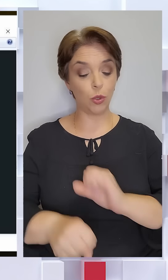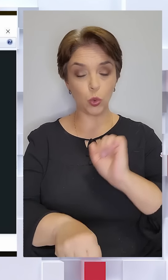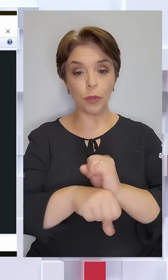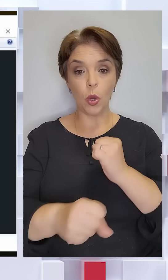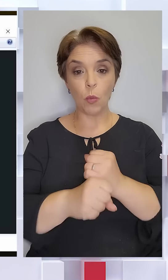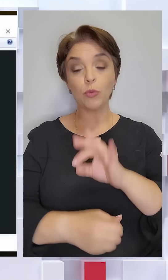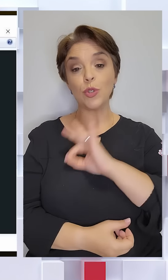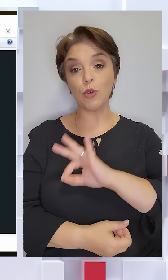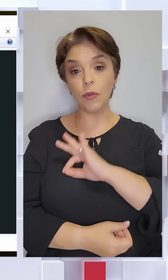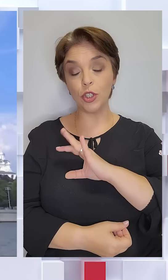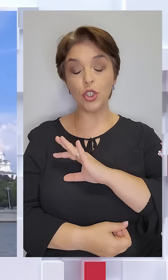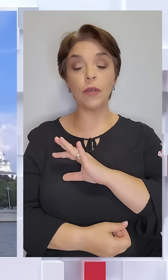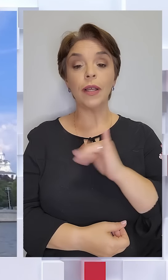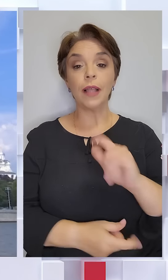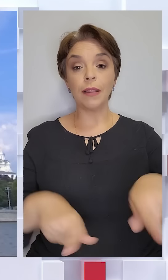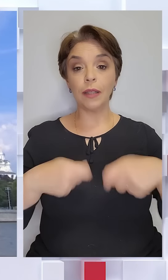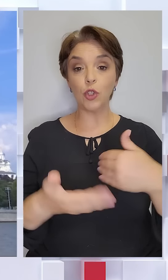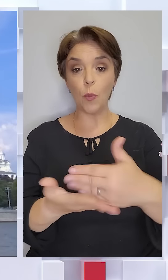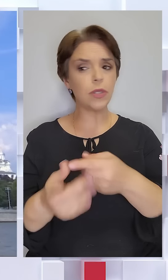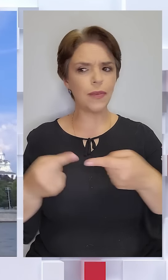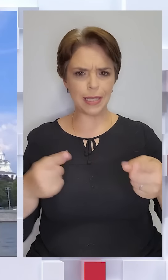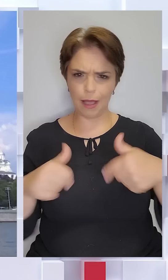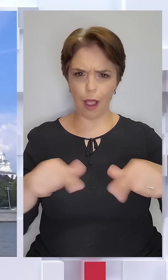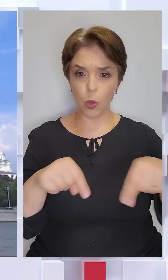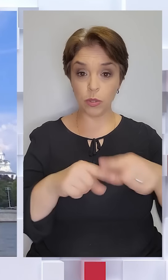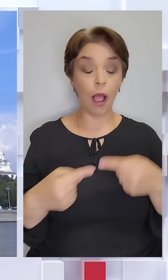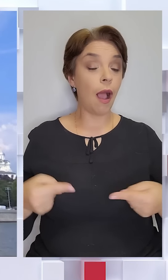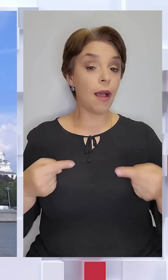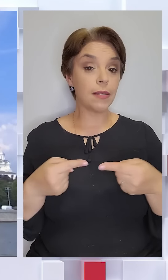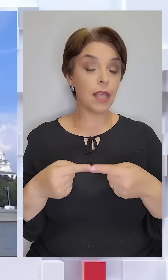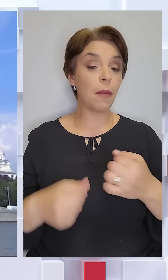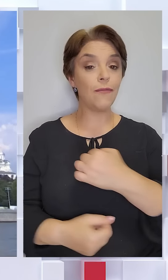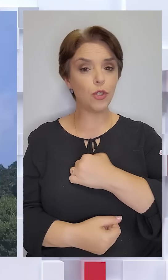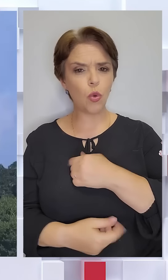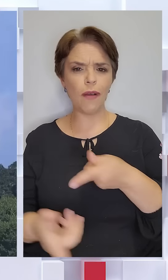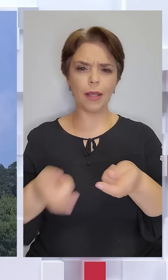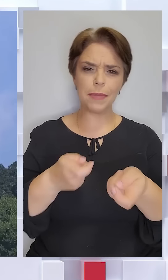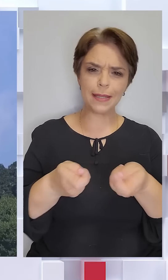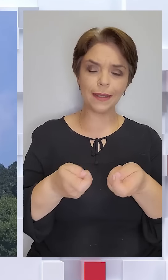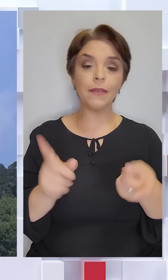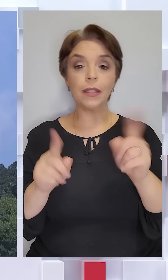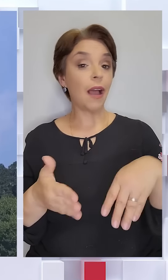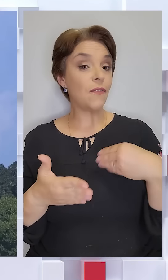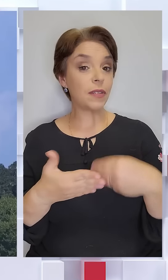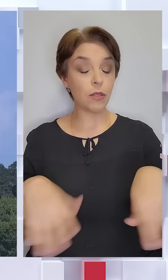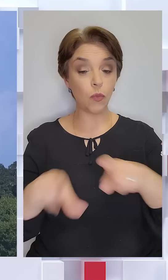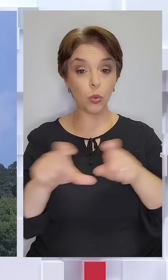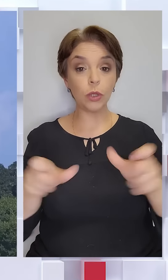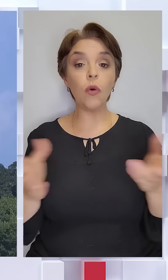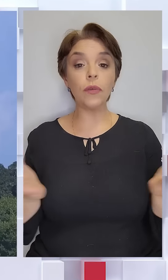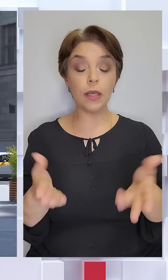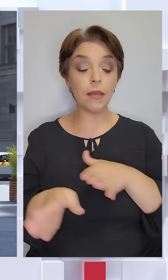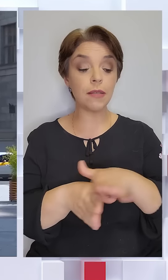роботу споживачів та надавачів послуг в різних галузях, а саме військових, адміністративних та фінансових установ,